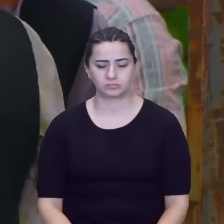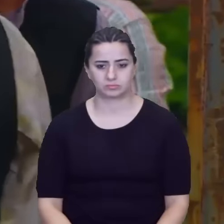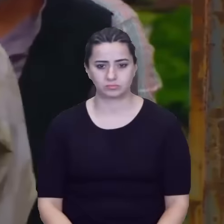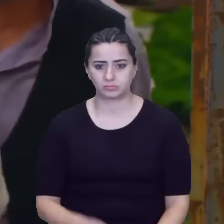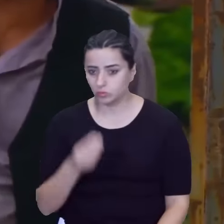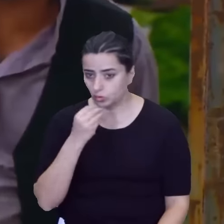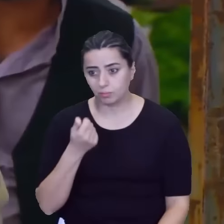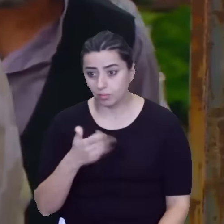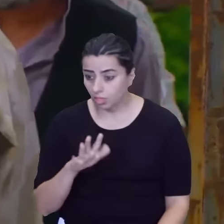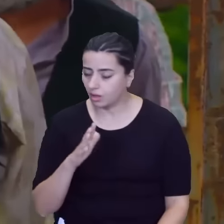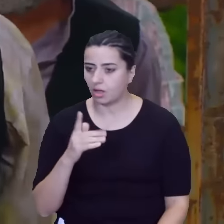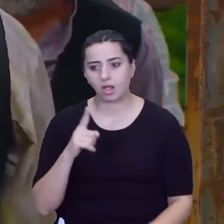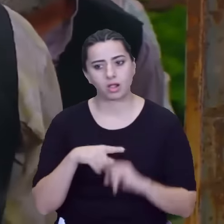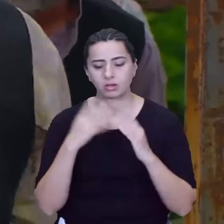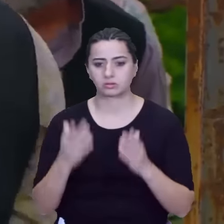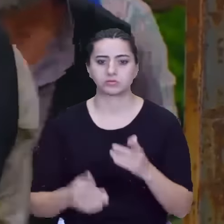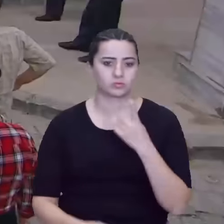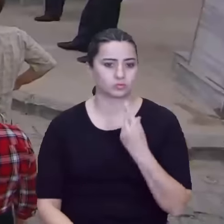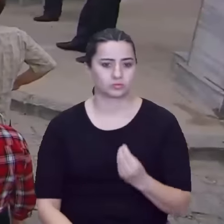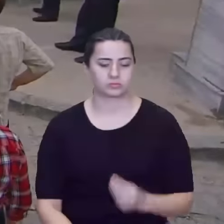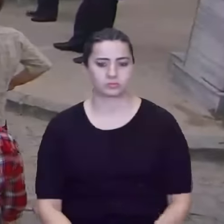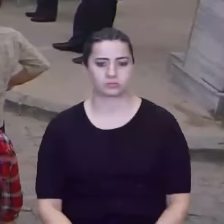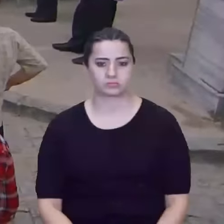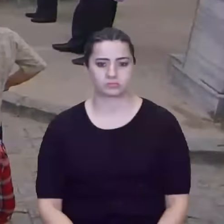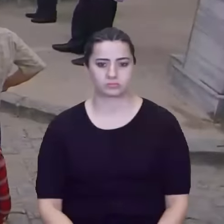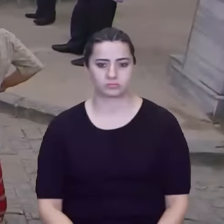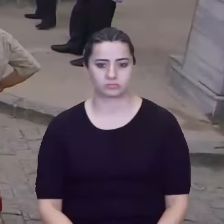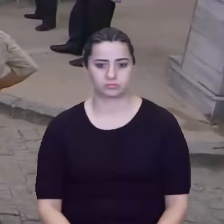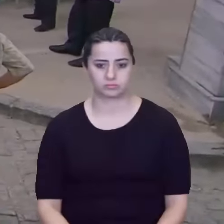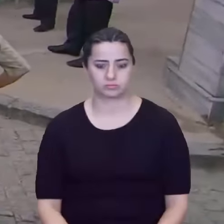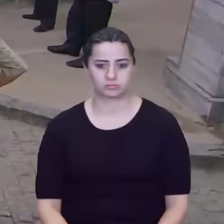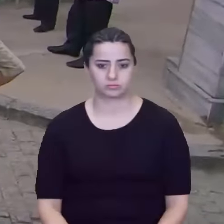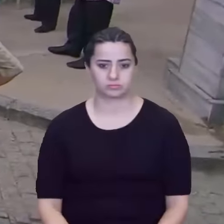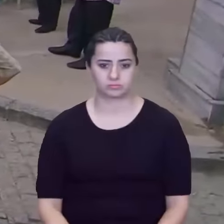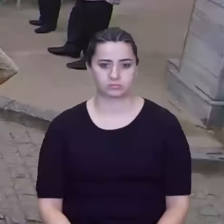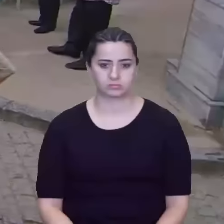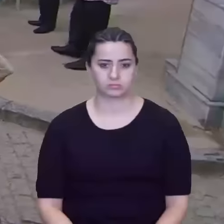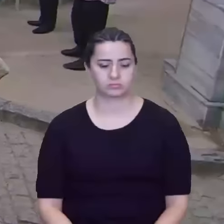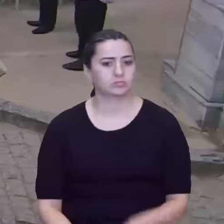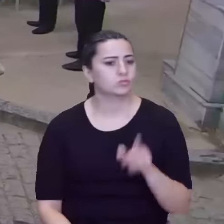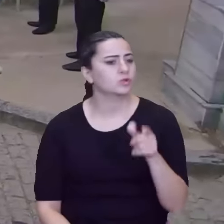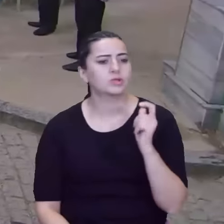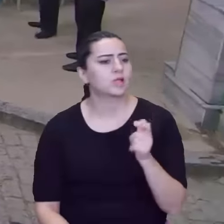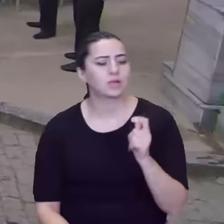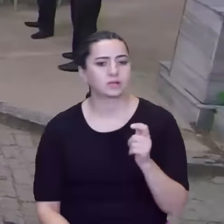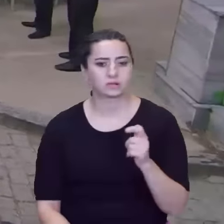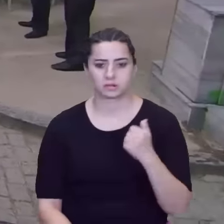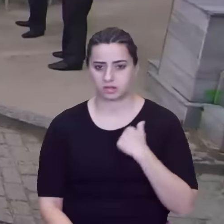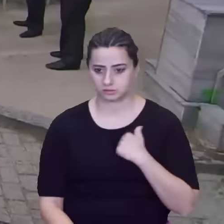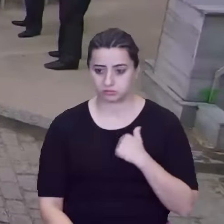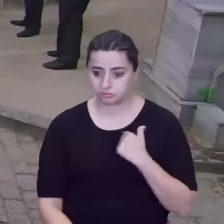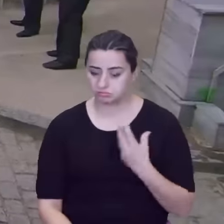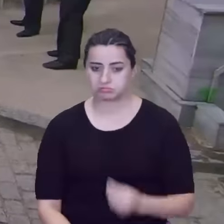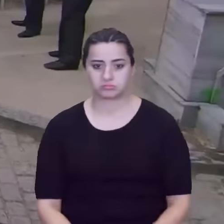mu ya yiyoruz ama hak helal ettik ha. Necip Tayyip dedi herkese tat. Alamadık ya. Kardeş gel ala. Bu alalım şimdi bu. Abi, kardeş bu nerenin malı şimdi bu? Kars'ın da abi.